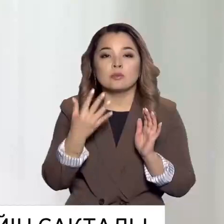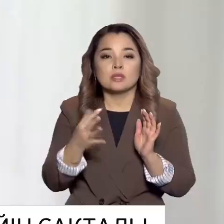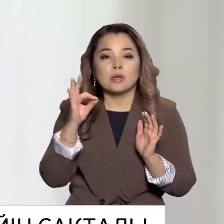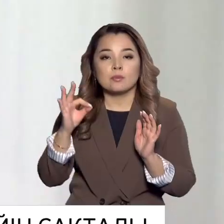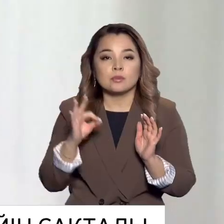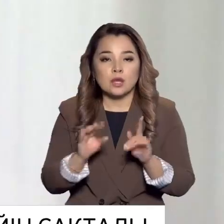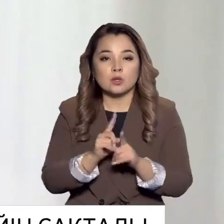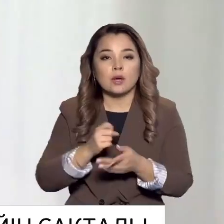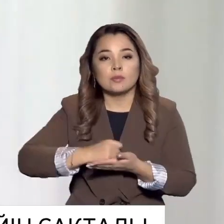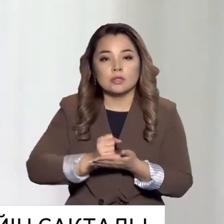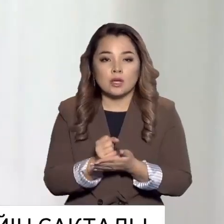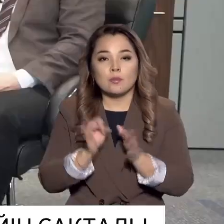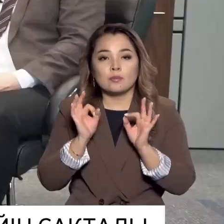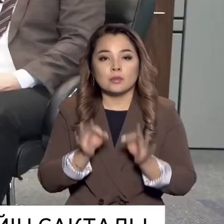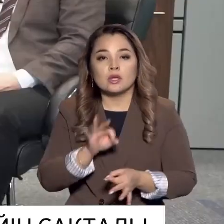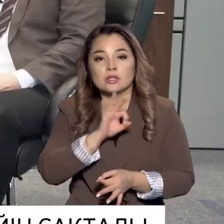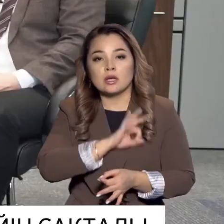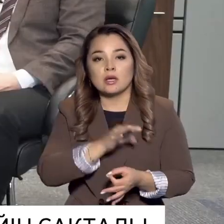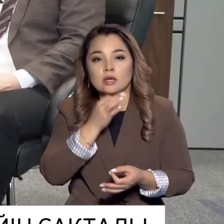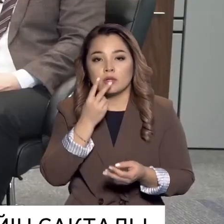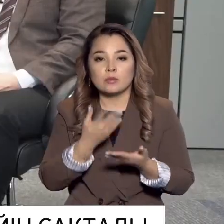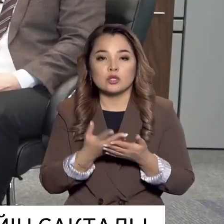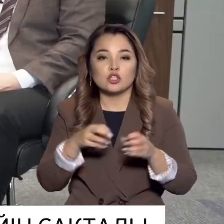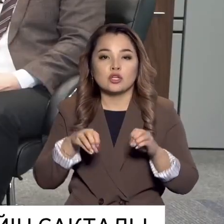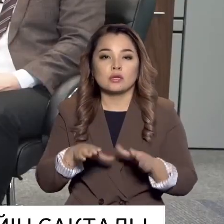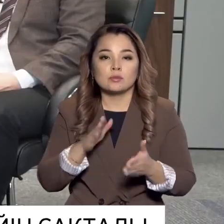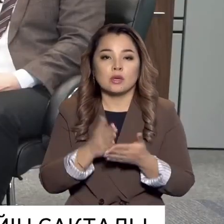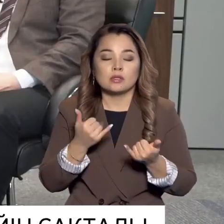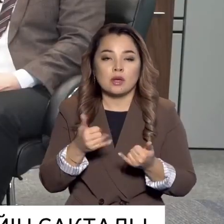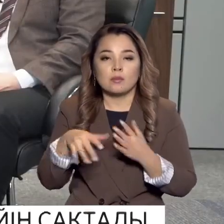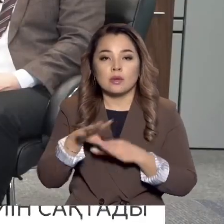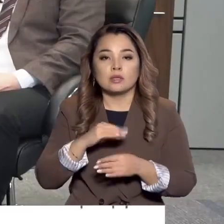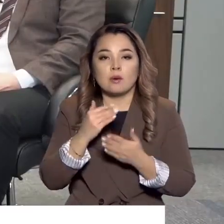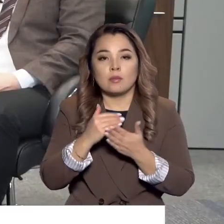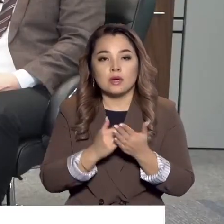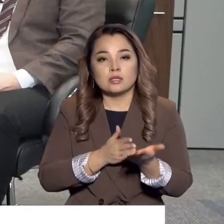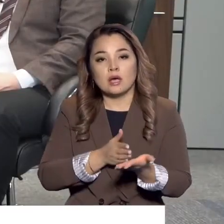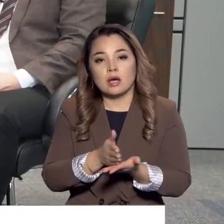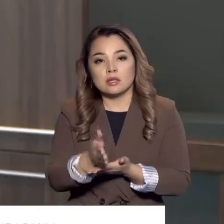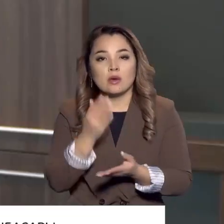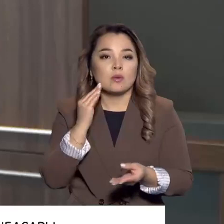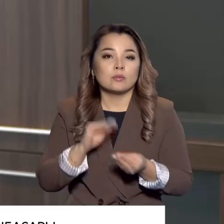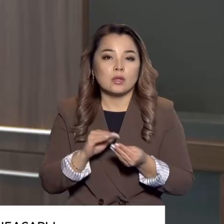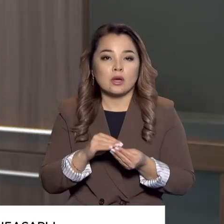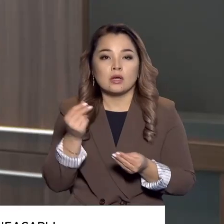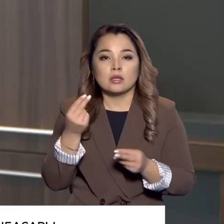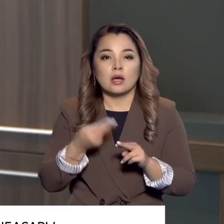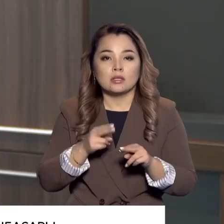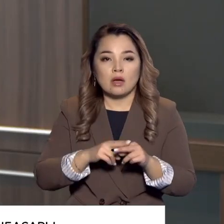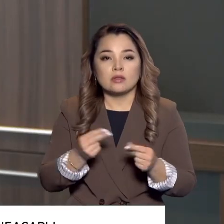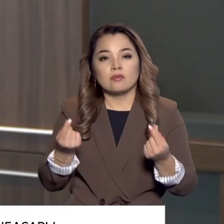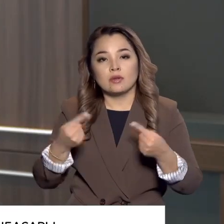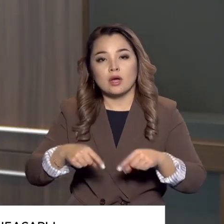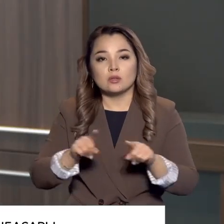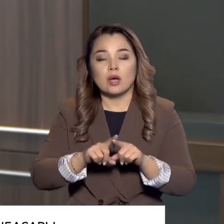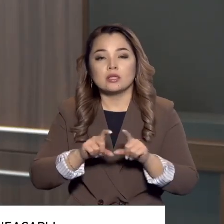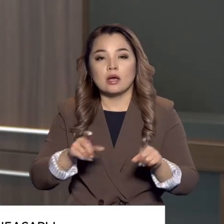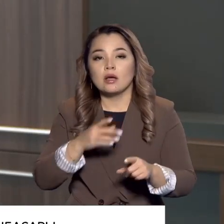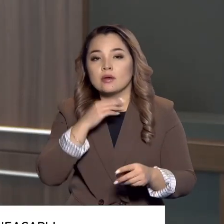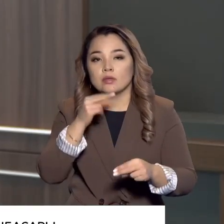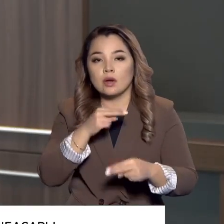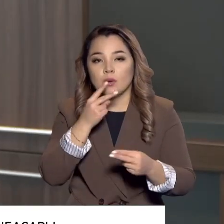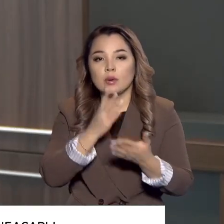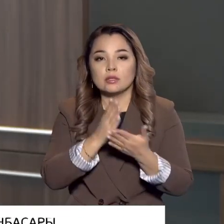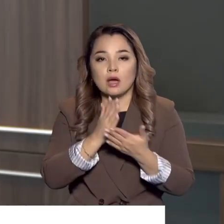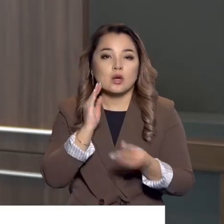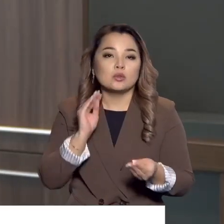9,75%-ға бекуі орынды шешім. Основной наш ориентир. Негізгі бағдарымыз баға тұрақтылығын қамту және инфляцияны нысаналы дәлізде сақтау.